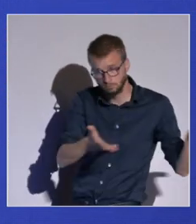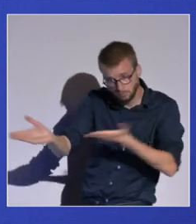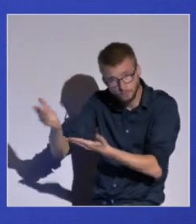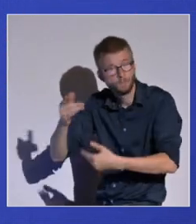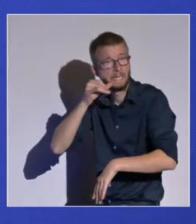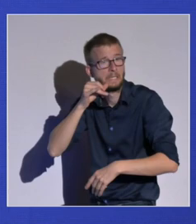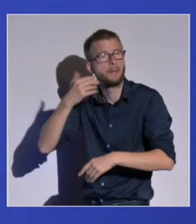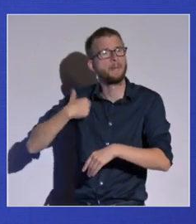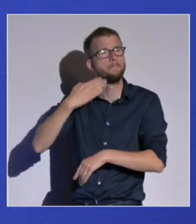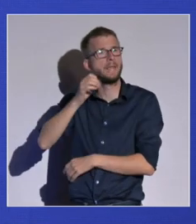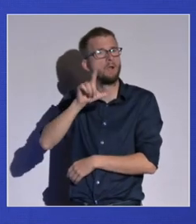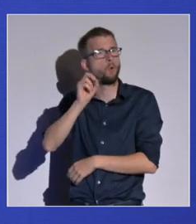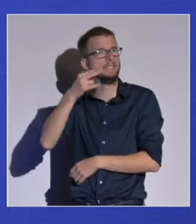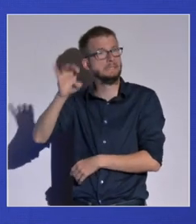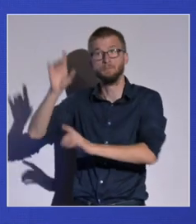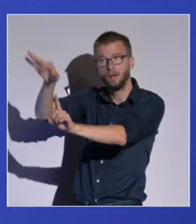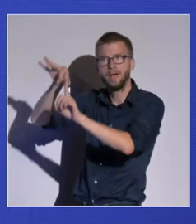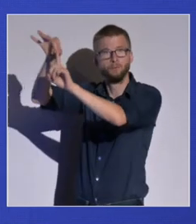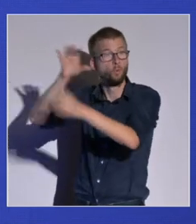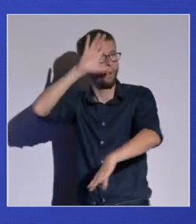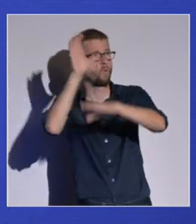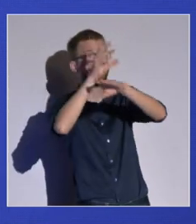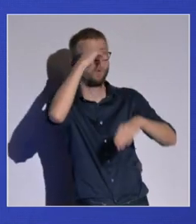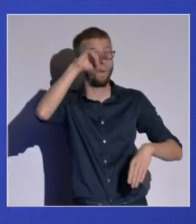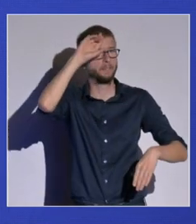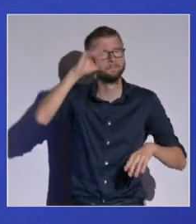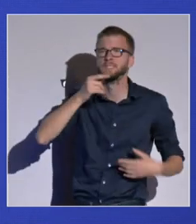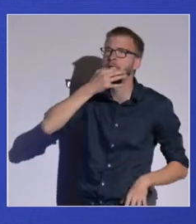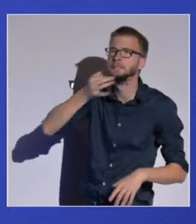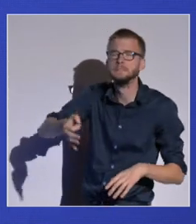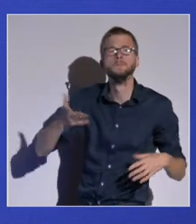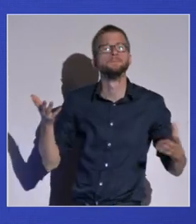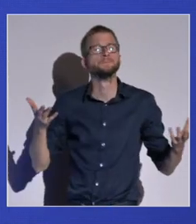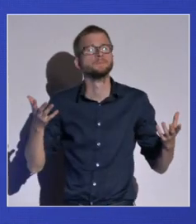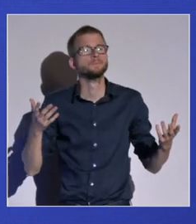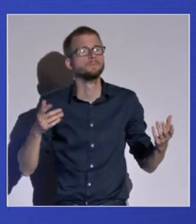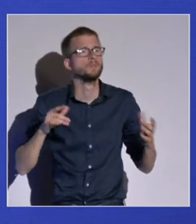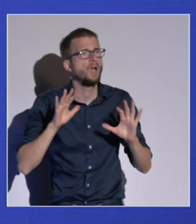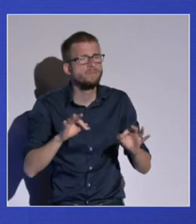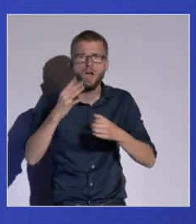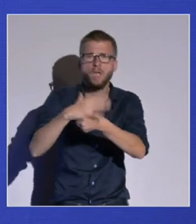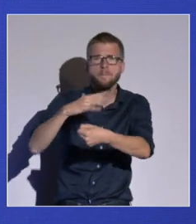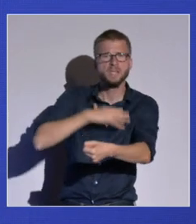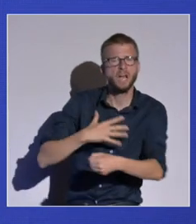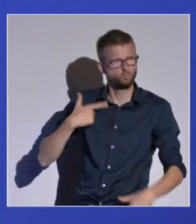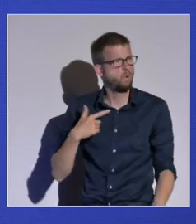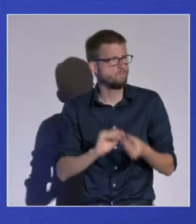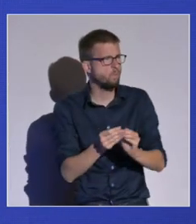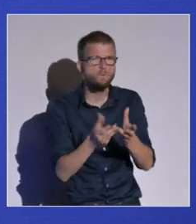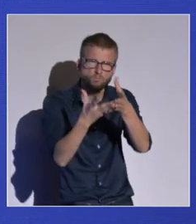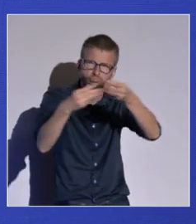elle se fait élire contre l'Europe, en disant les questions d'immigration, je vais les